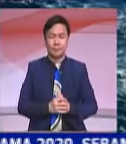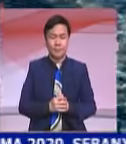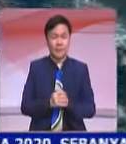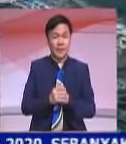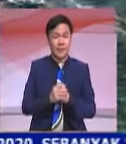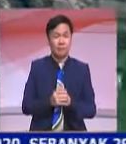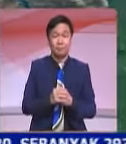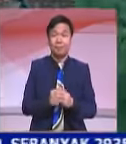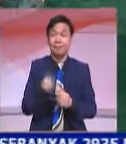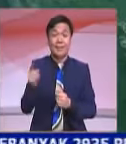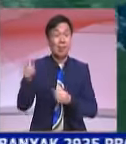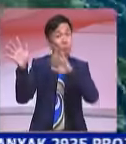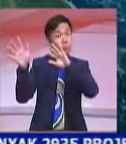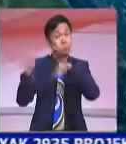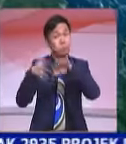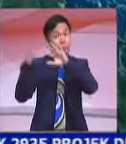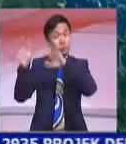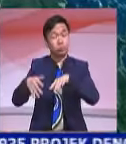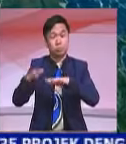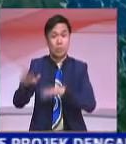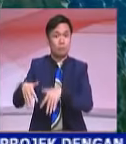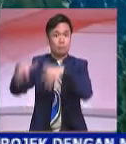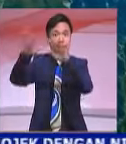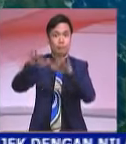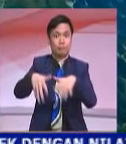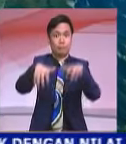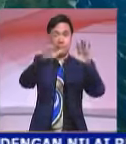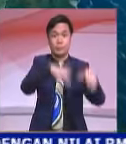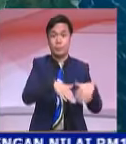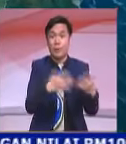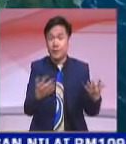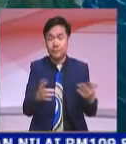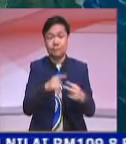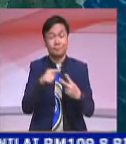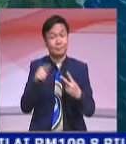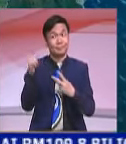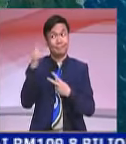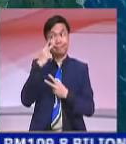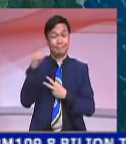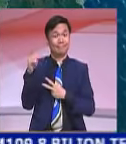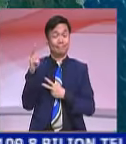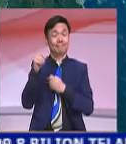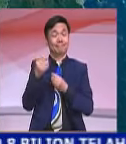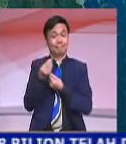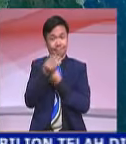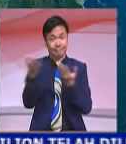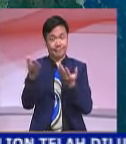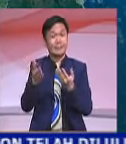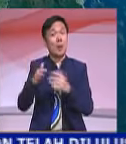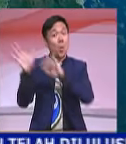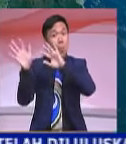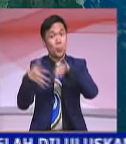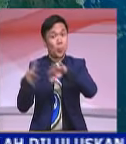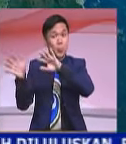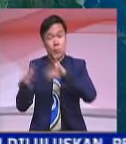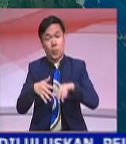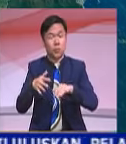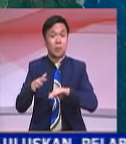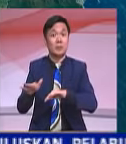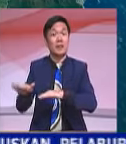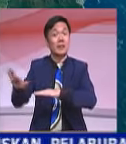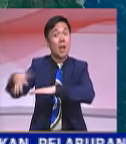Bagi tinjauan keadaan angin dan ombak pula, Met Malaysia telah pun mengeluarkan amaran angin kencang dan laut